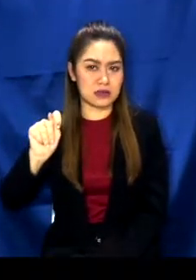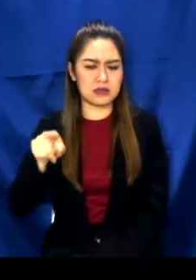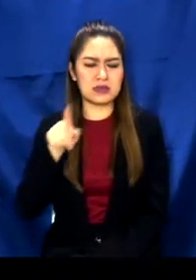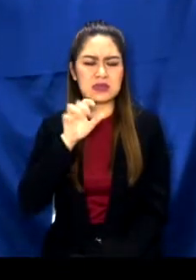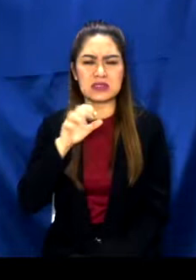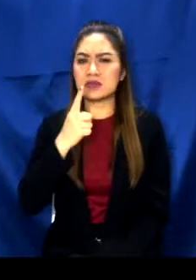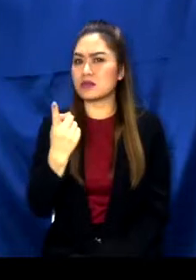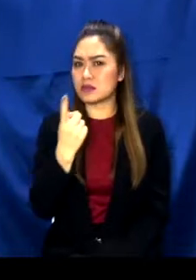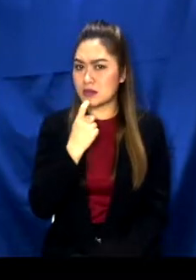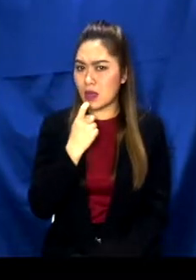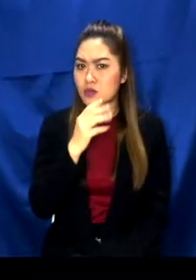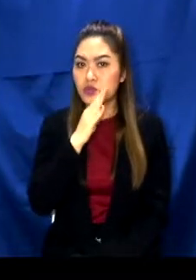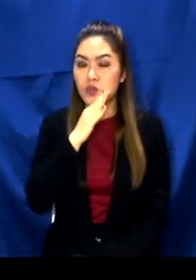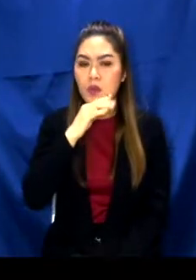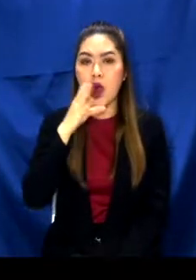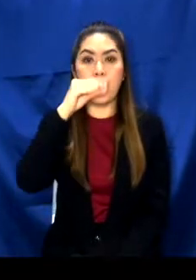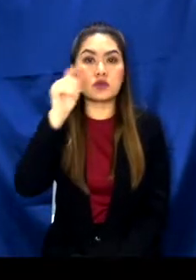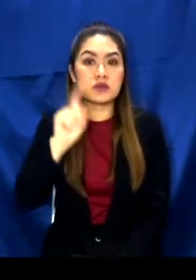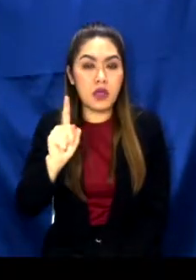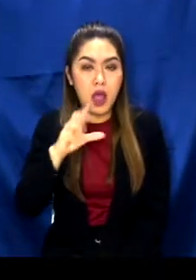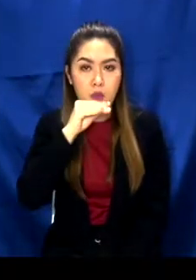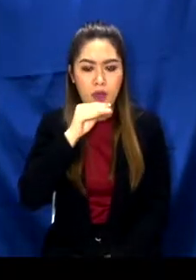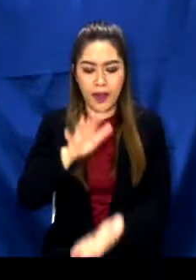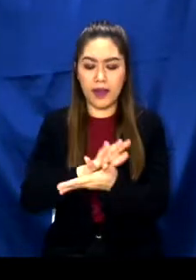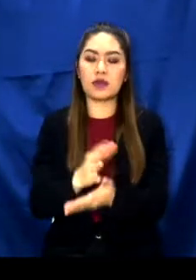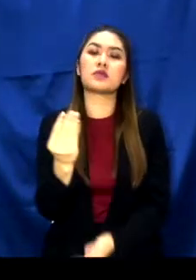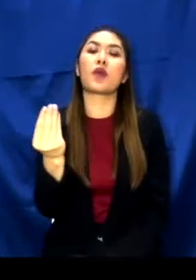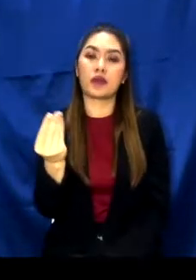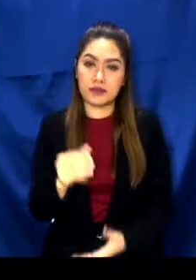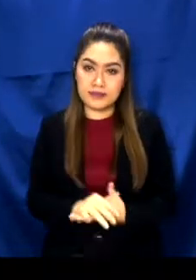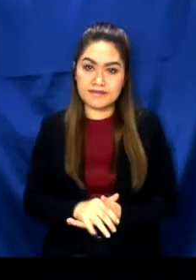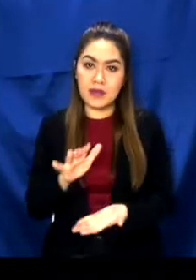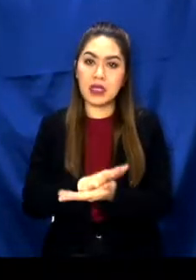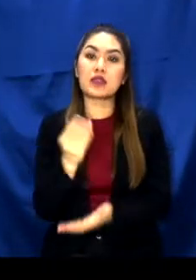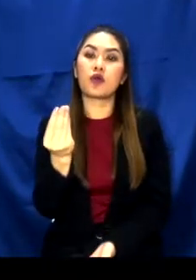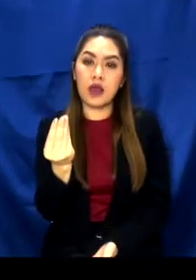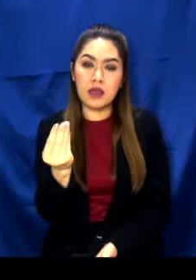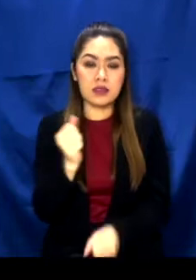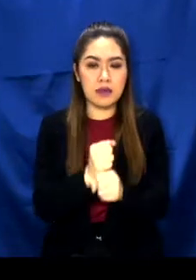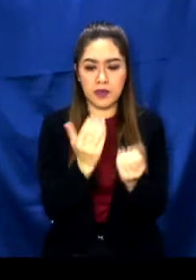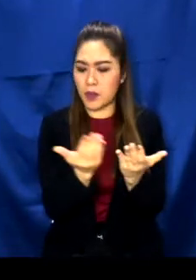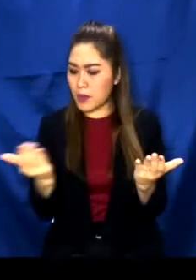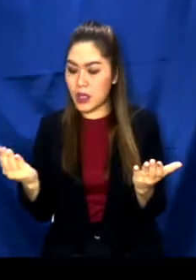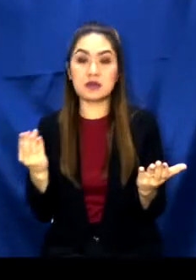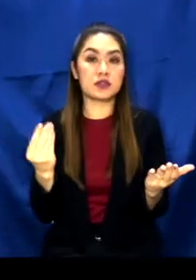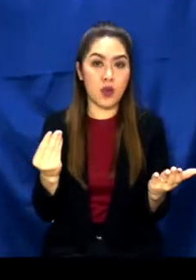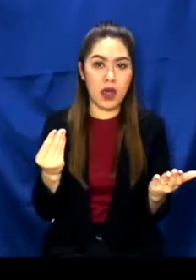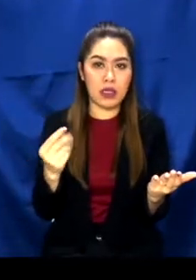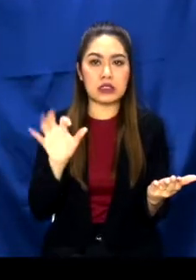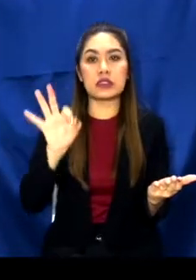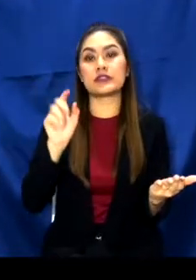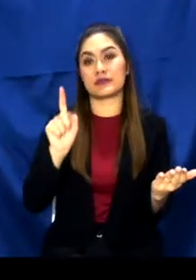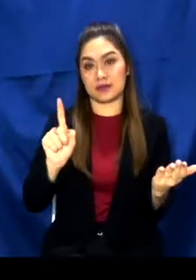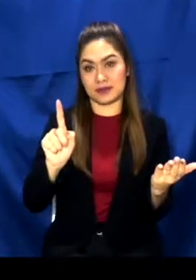าถ้าเป็นภาษาปากแล้วคือว่าคุณจะเอากี่แผ่นนะอาร์ตบอร์ดเนี่ยคุณจะเอากี่แผ่นคุณจะทำกี่อันแต่ว่าเราเอาแค่อันเดียวนะ